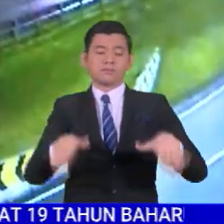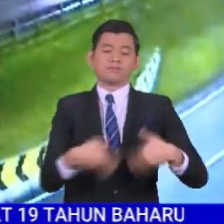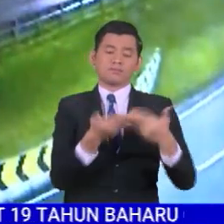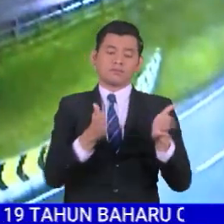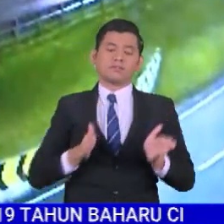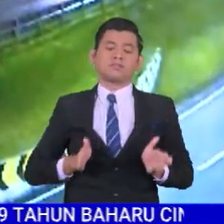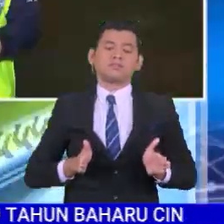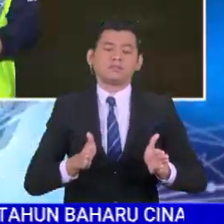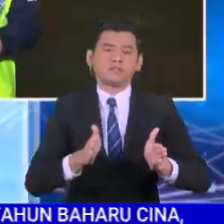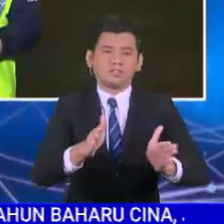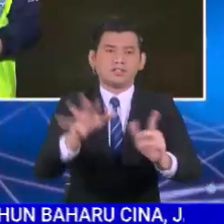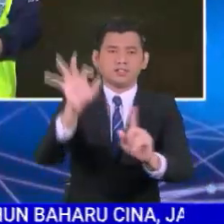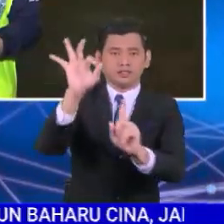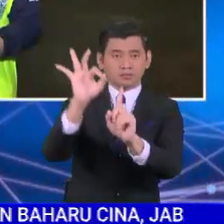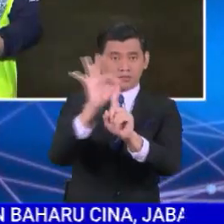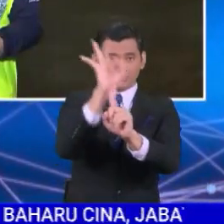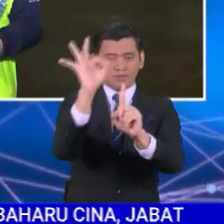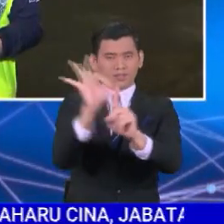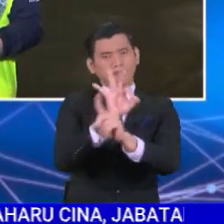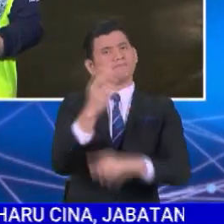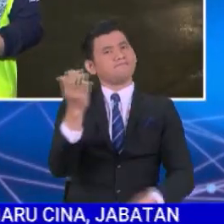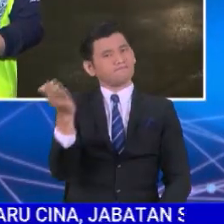di Pulau Pinang. Di sana, silakan Zatul.